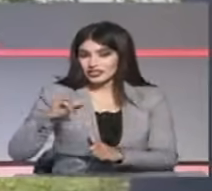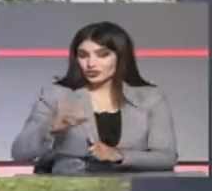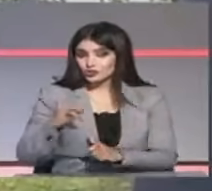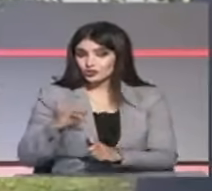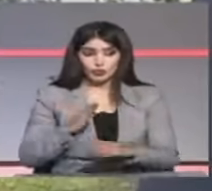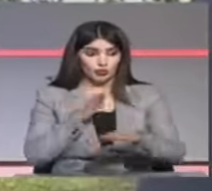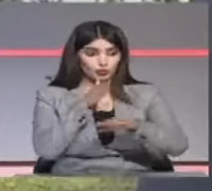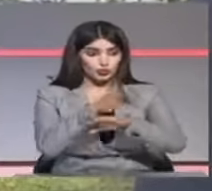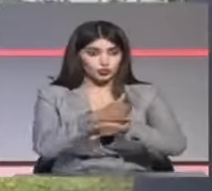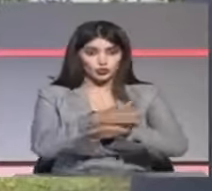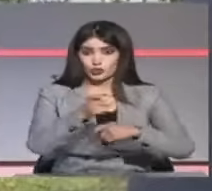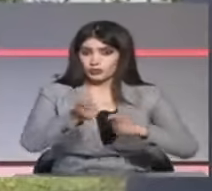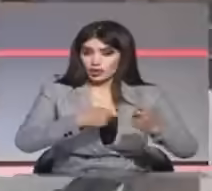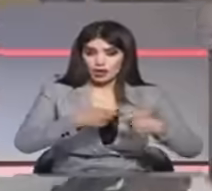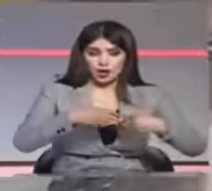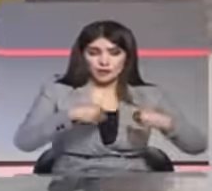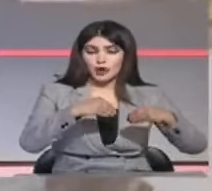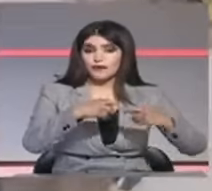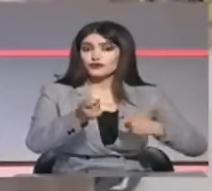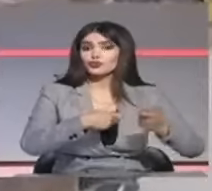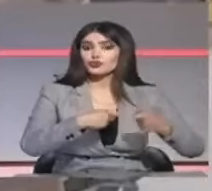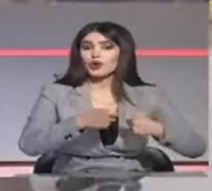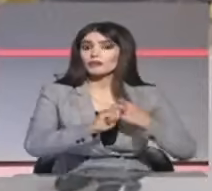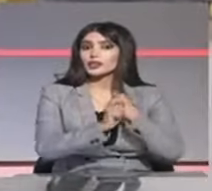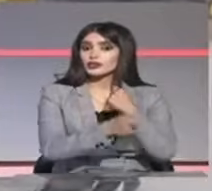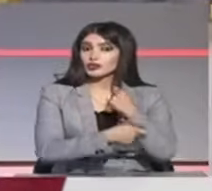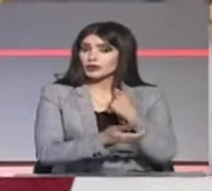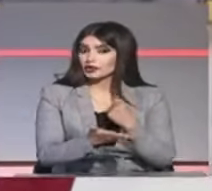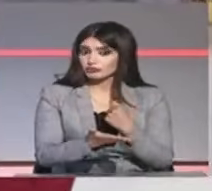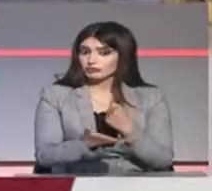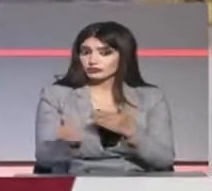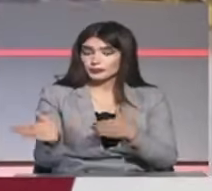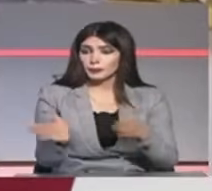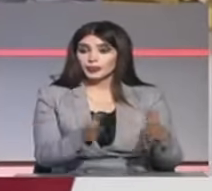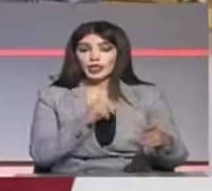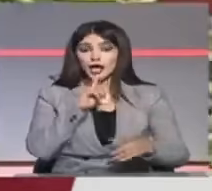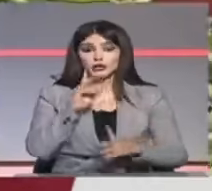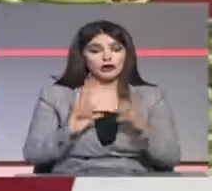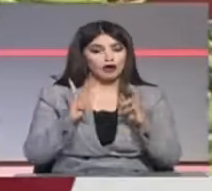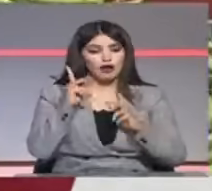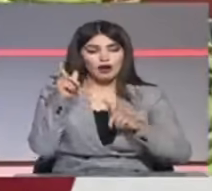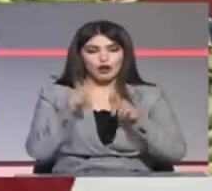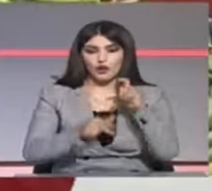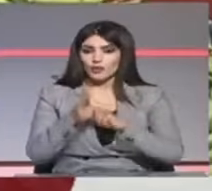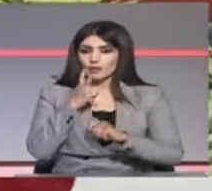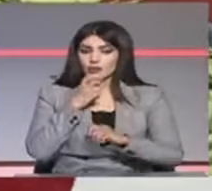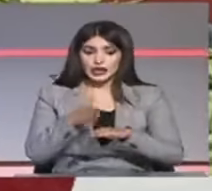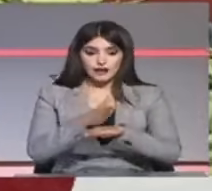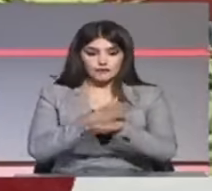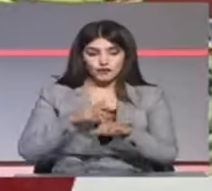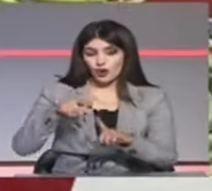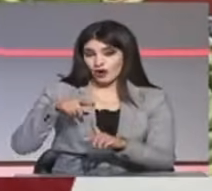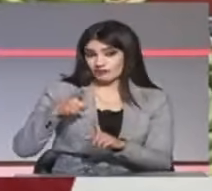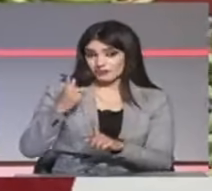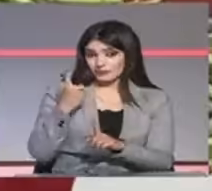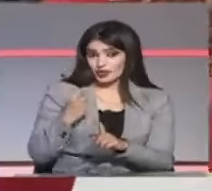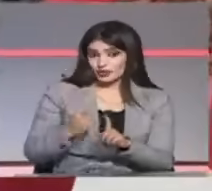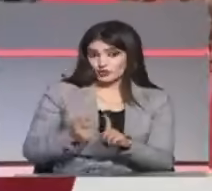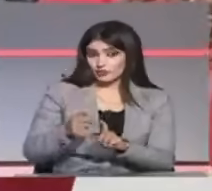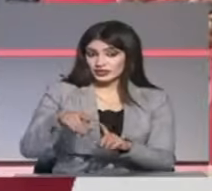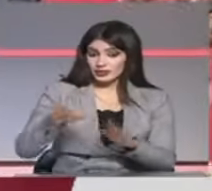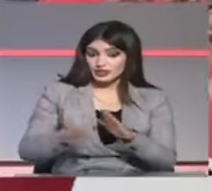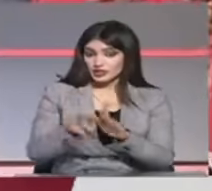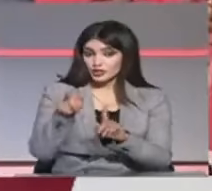يبيعوا في الاسواق الاسبوعيه ورغم حاله الامتعاض التي عبر عنها بحث التونسيين قبيل ايام من حلول شهر رمضان